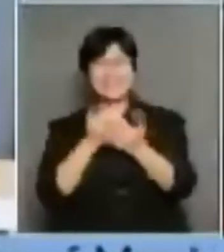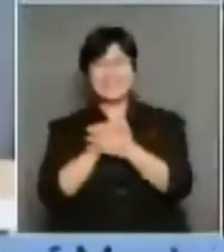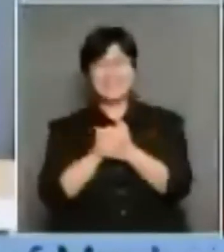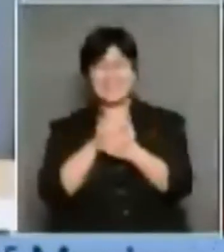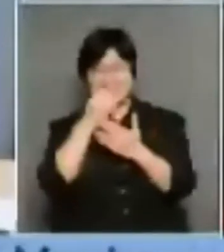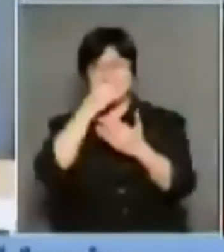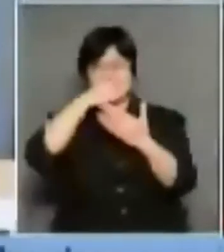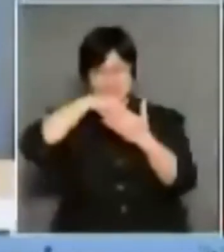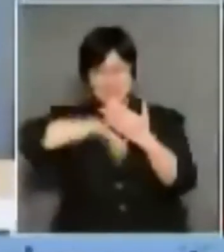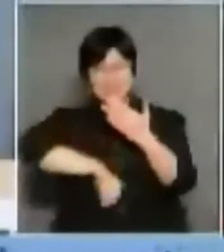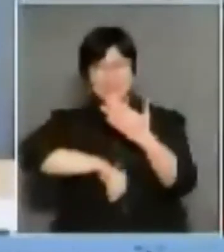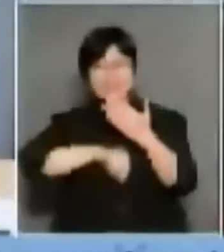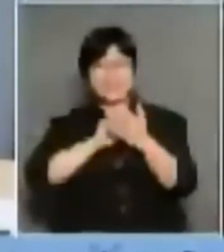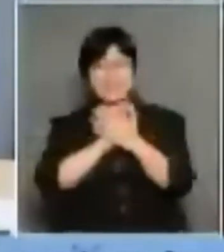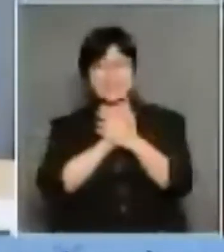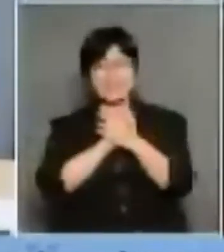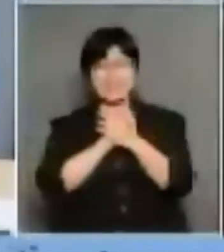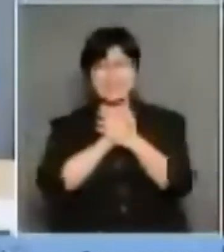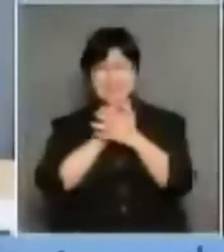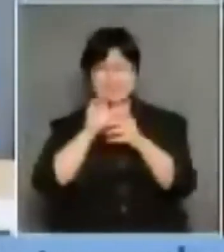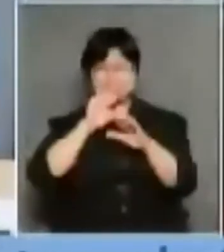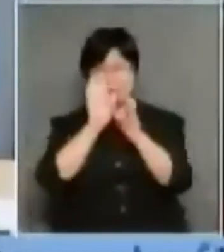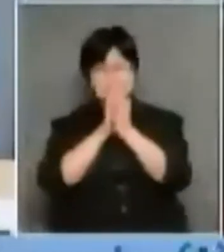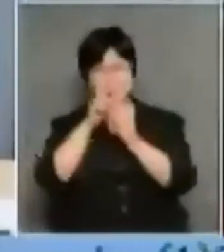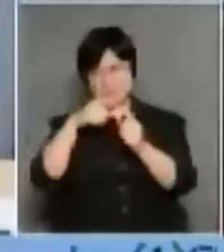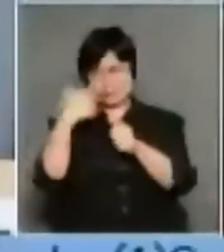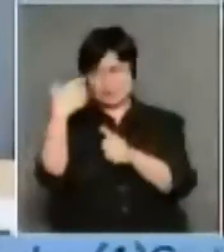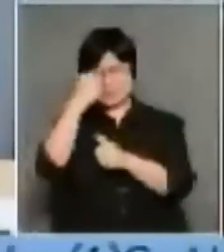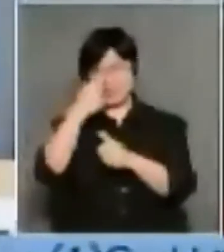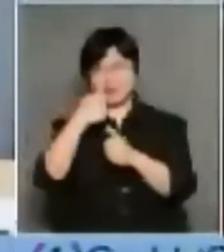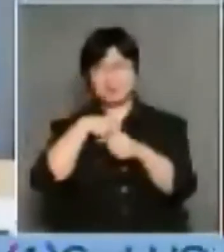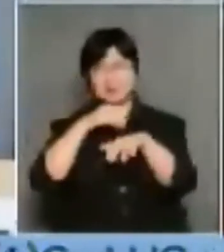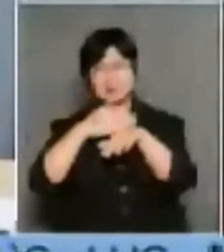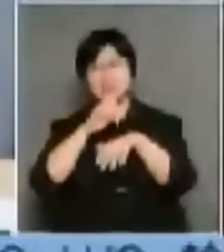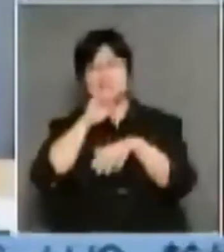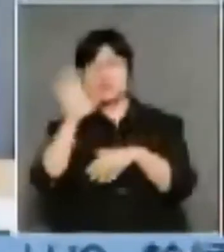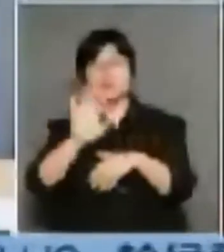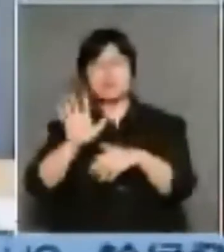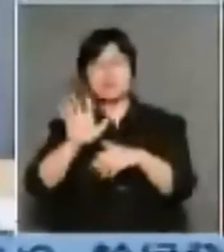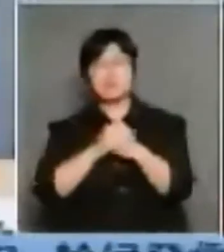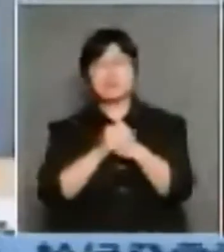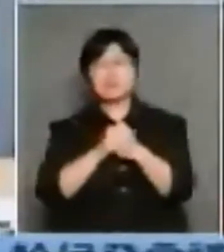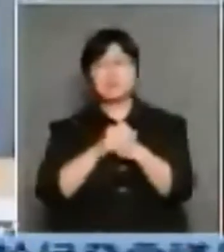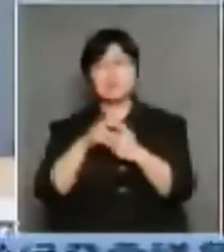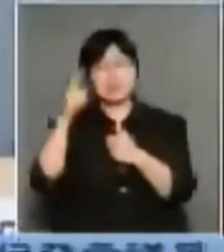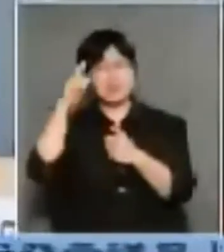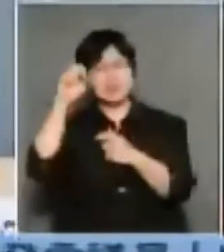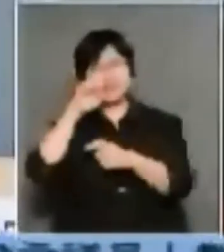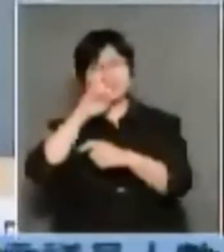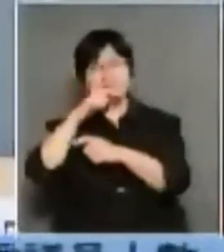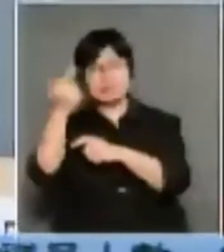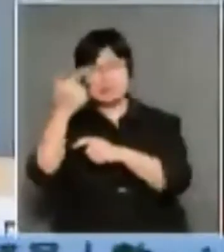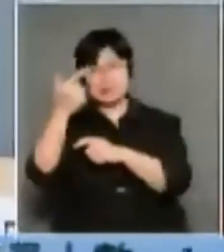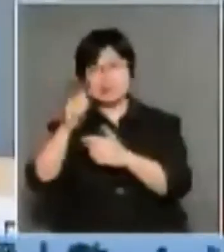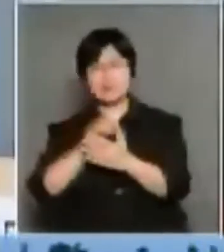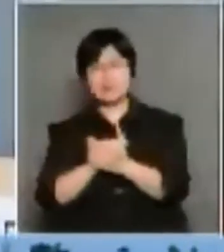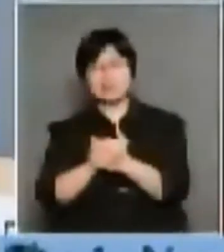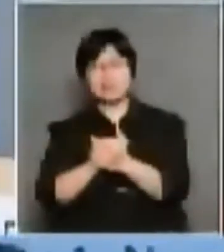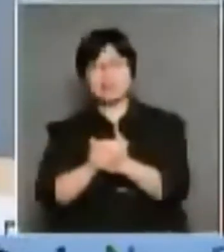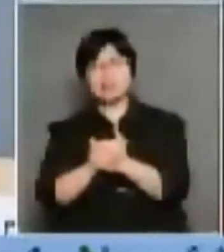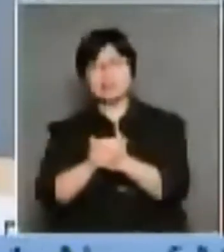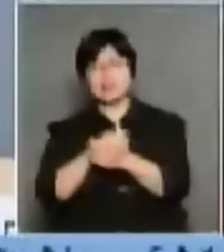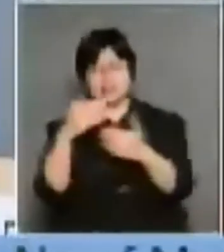去。喂，所以主席你剛才 說叫他不要說，我都想他說多一點。主席，